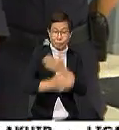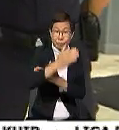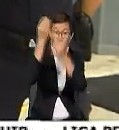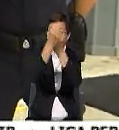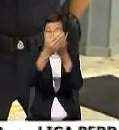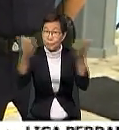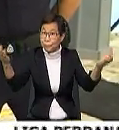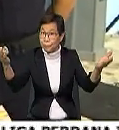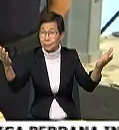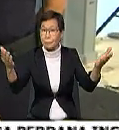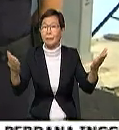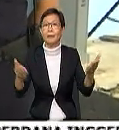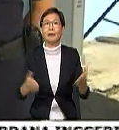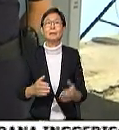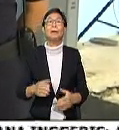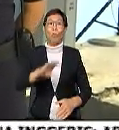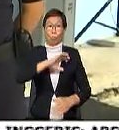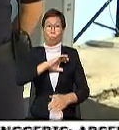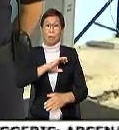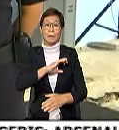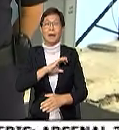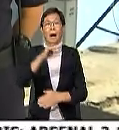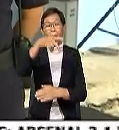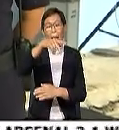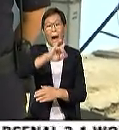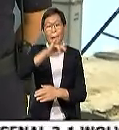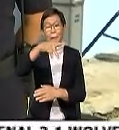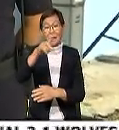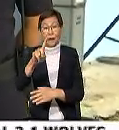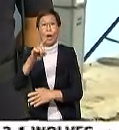semua, pihak polis IPD Pontian